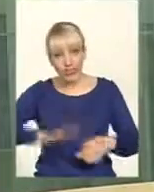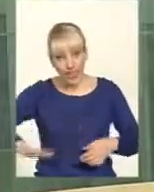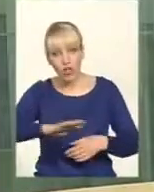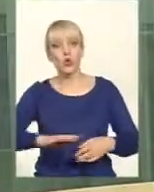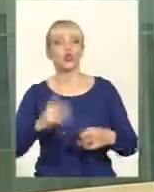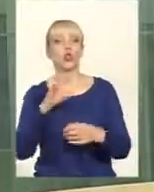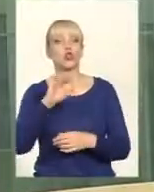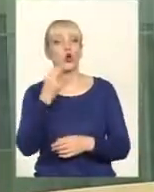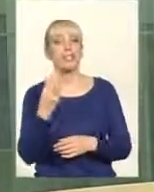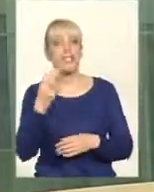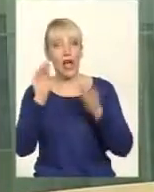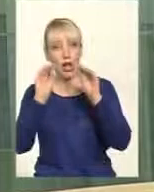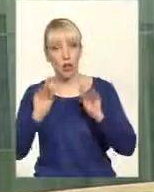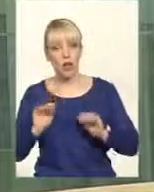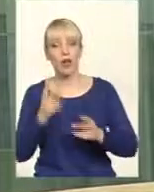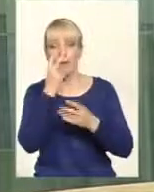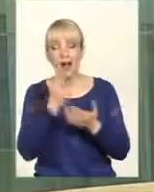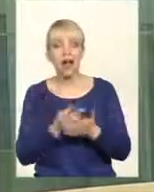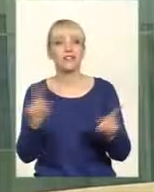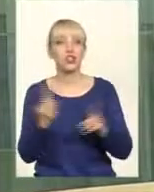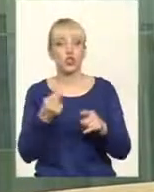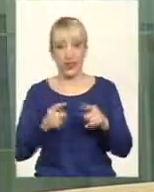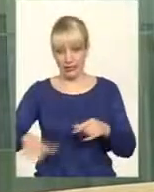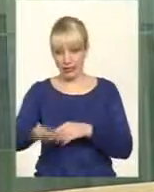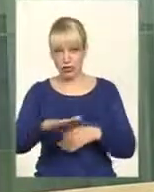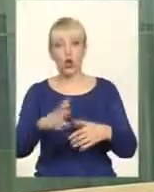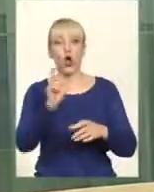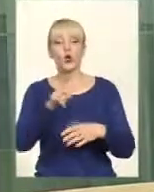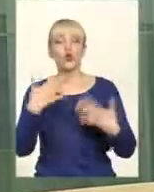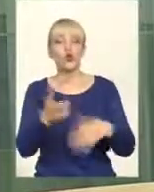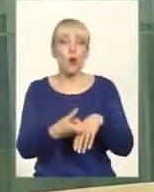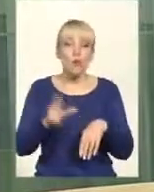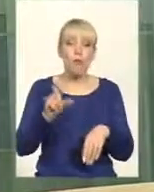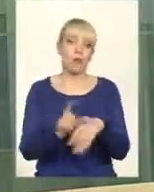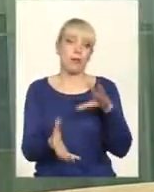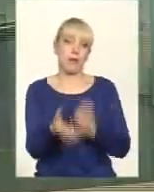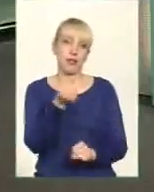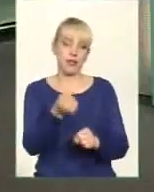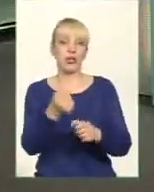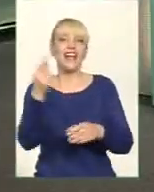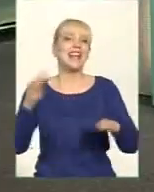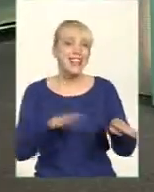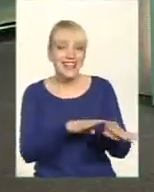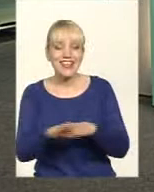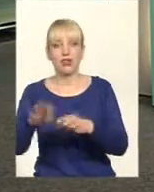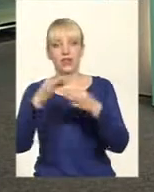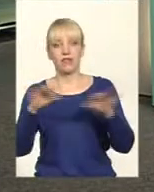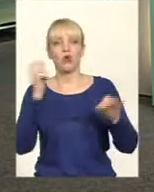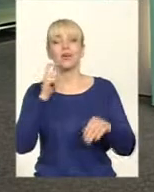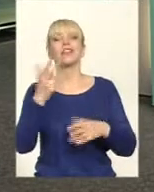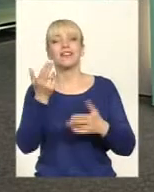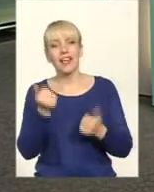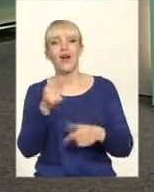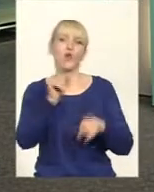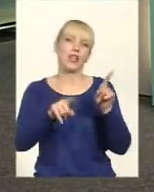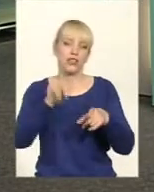показывает, что на этих территориях люди, большая часть, поддерживают единую независимую Украину. Да, у некоторых людей есть, скажем